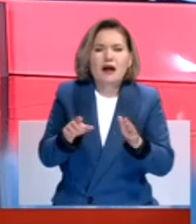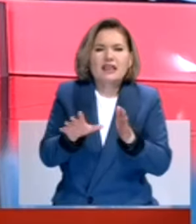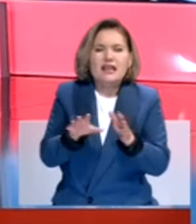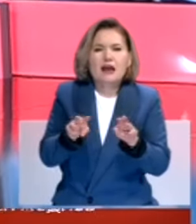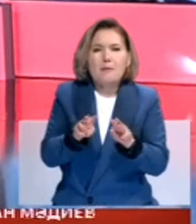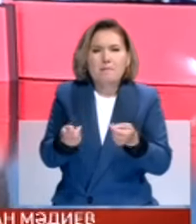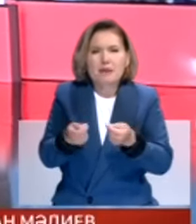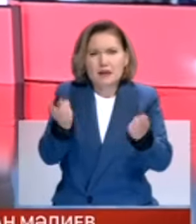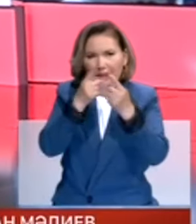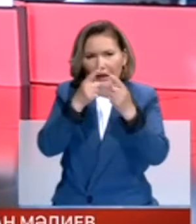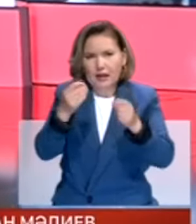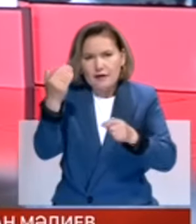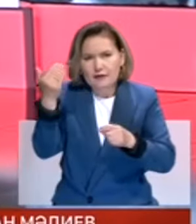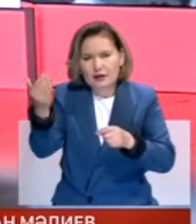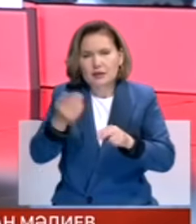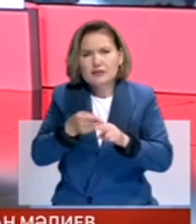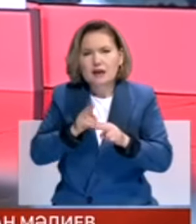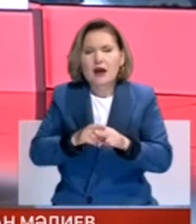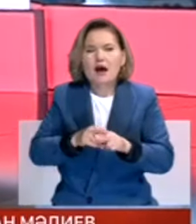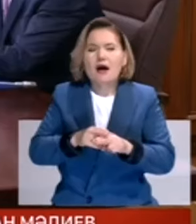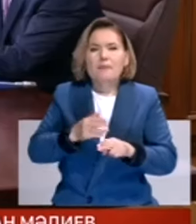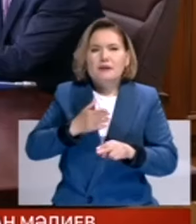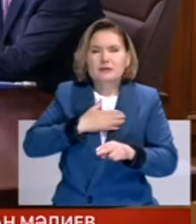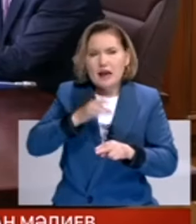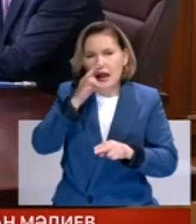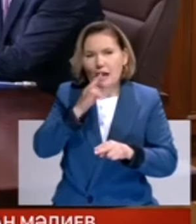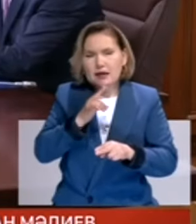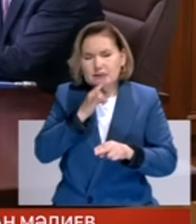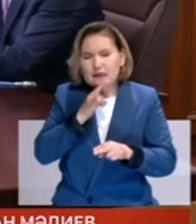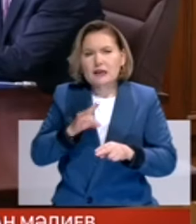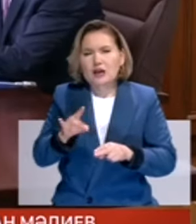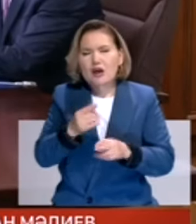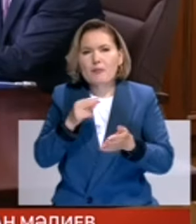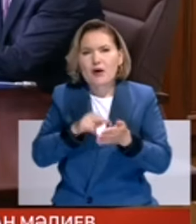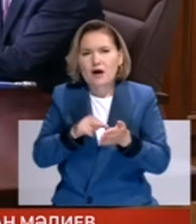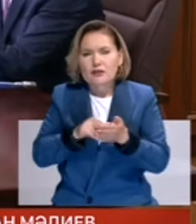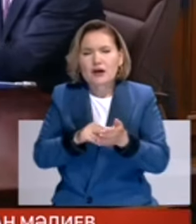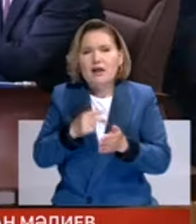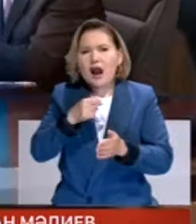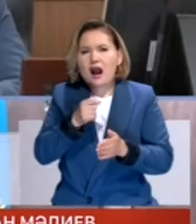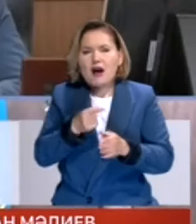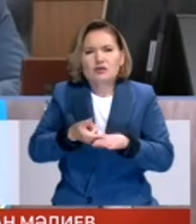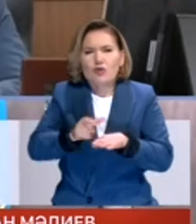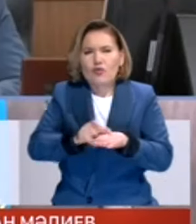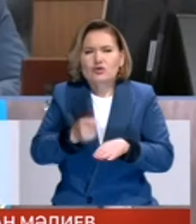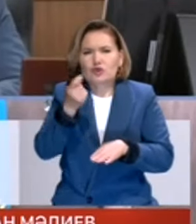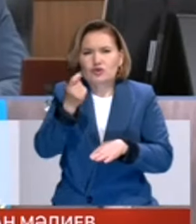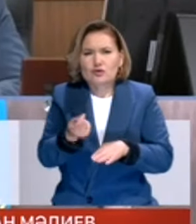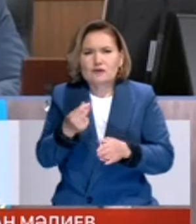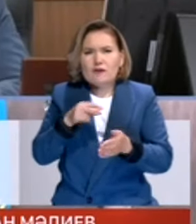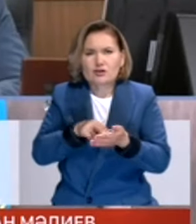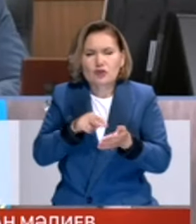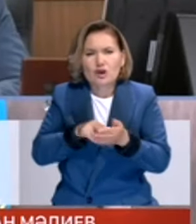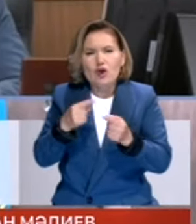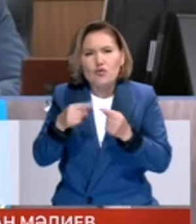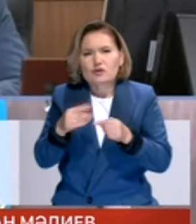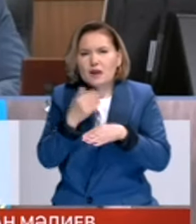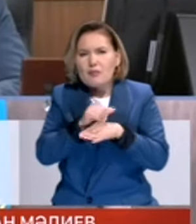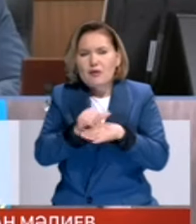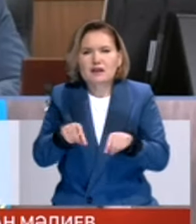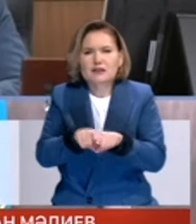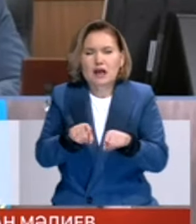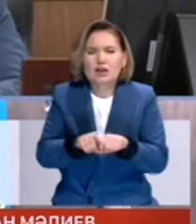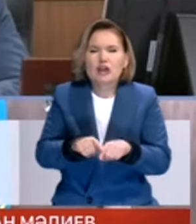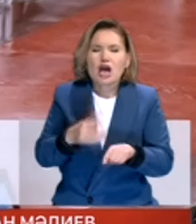айтты. Алмасадам Сәтқалиевтің сөзінше, біздегі баға өзгелдерге қарағанда әлдеқайда төмен. 54-86